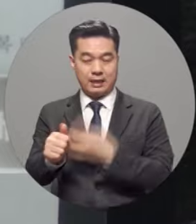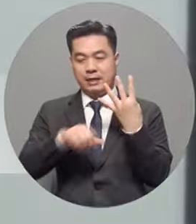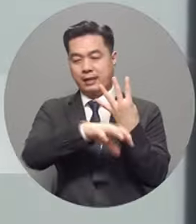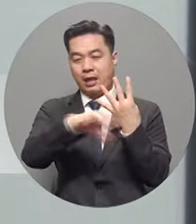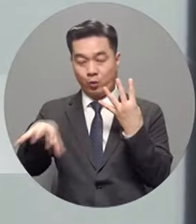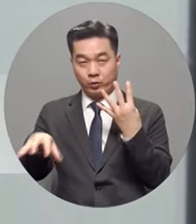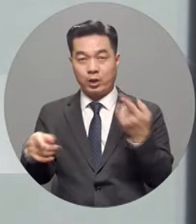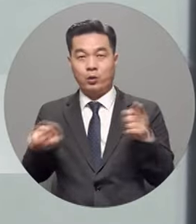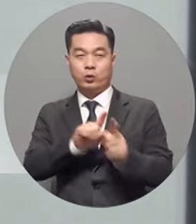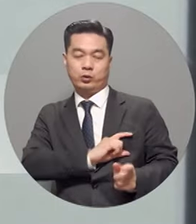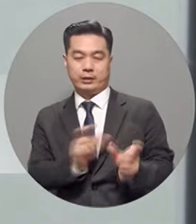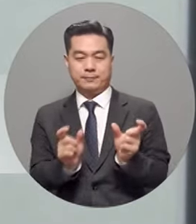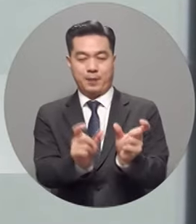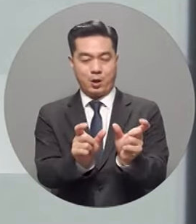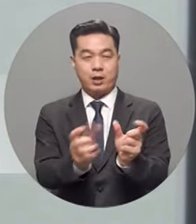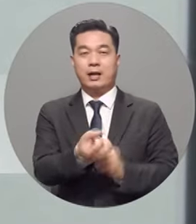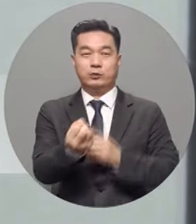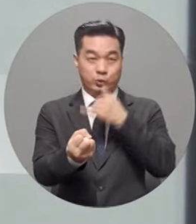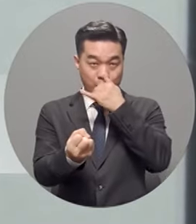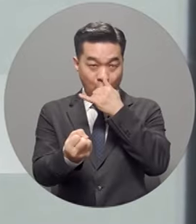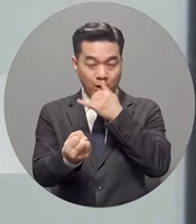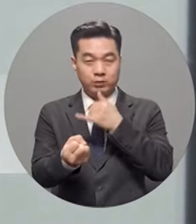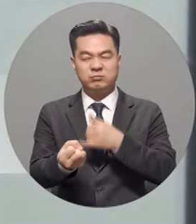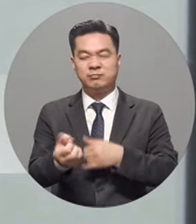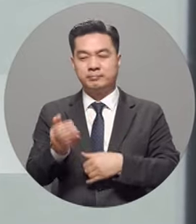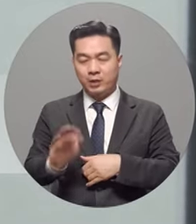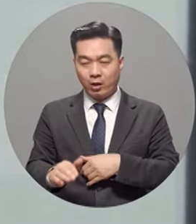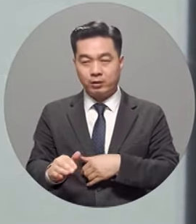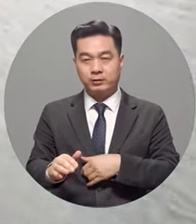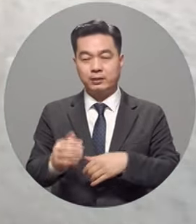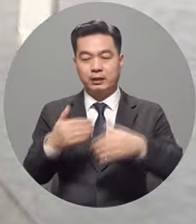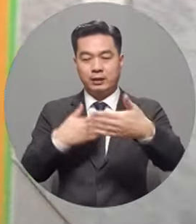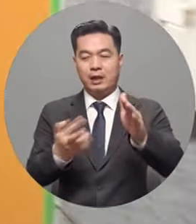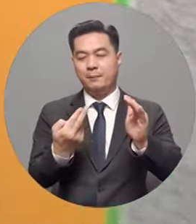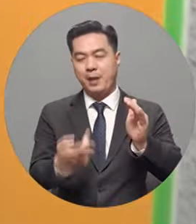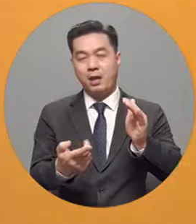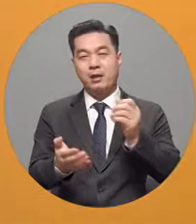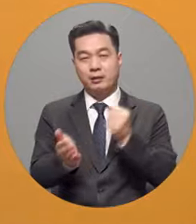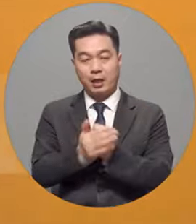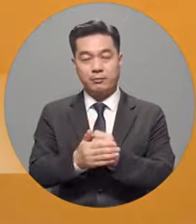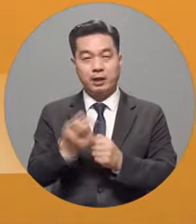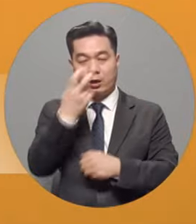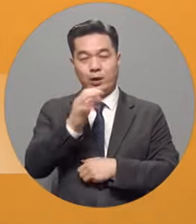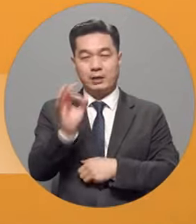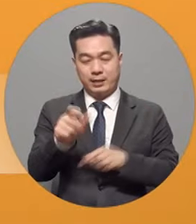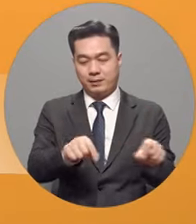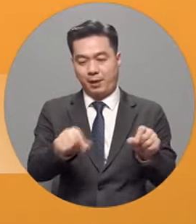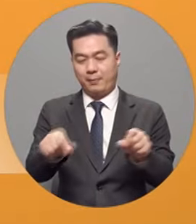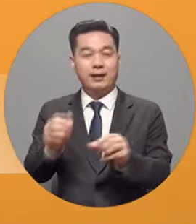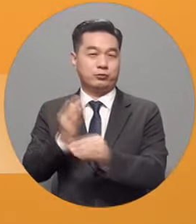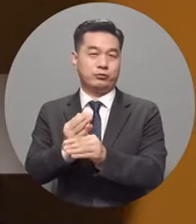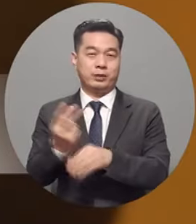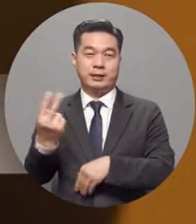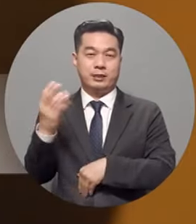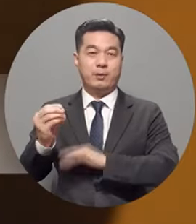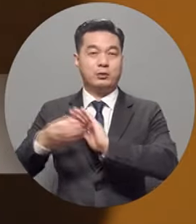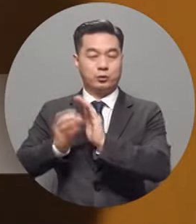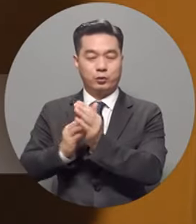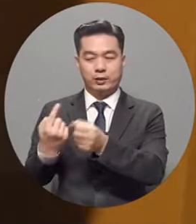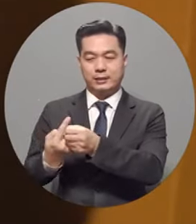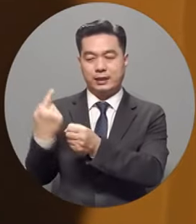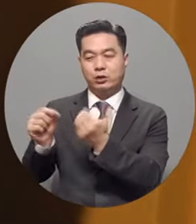있는데 일부는 임차인을 못 구해 관리비가 연체돼 있었습니다. 하 시장은 그중 일부인 2천만 원 가량을 지난해